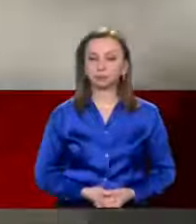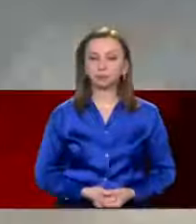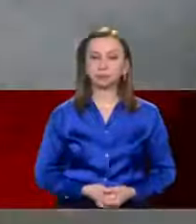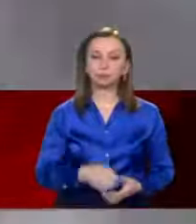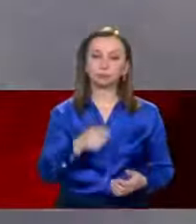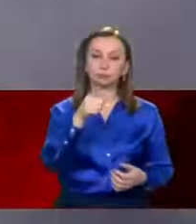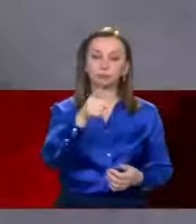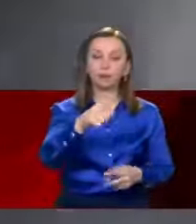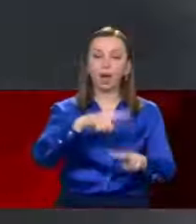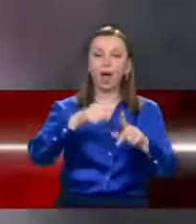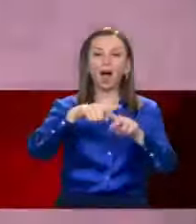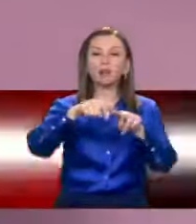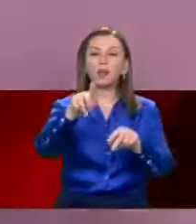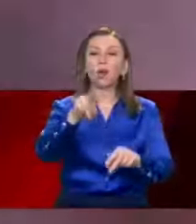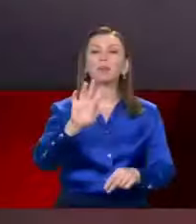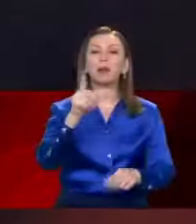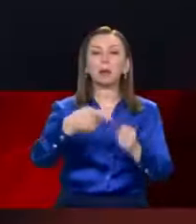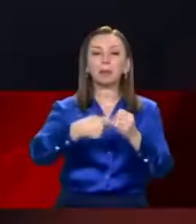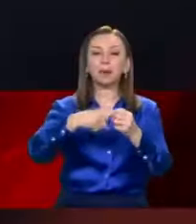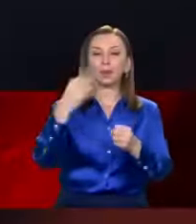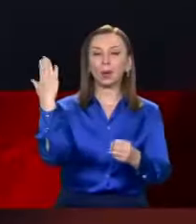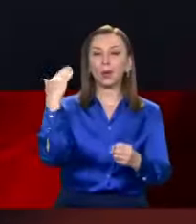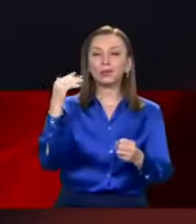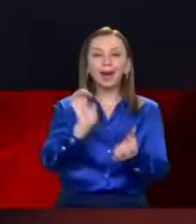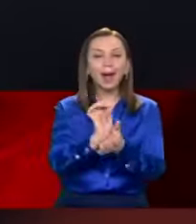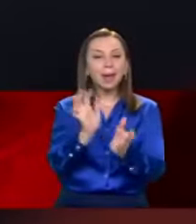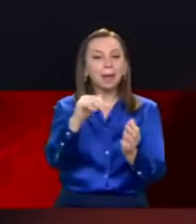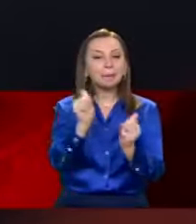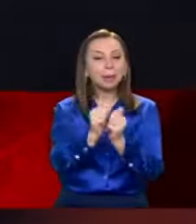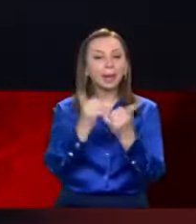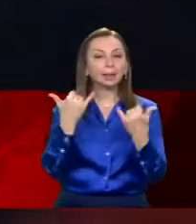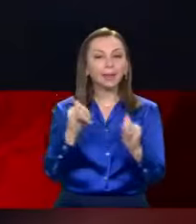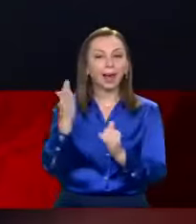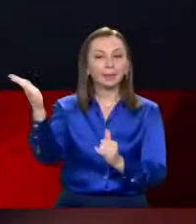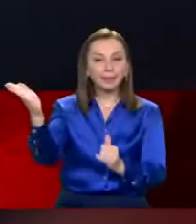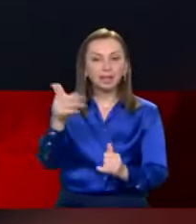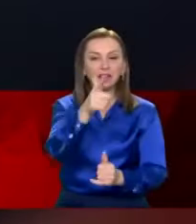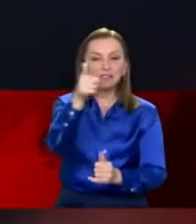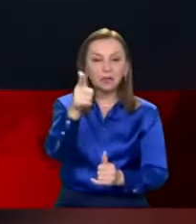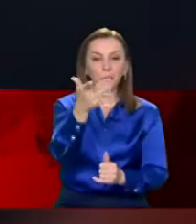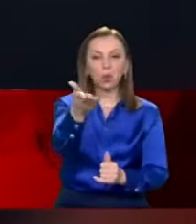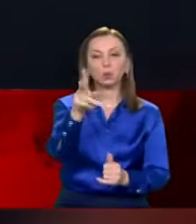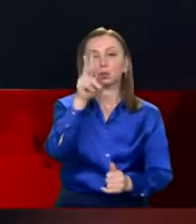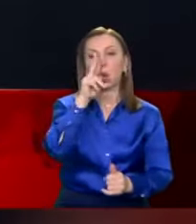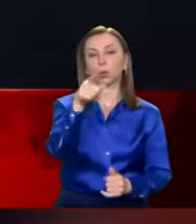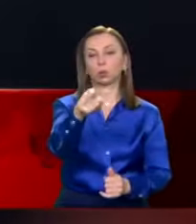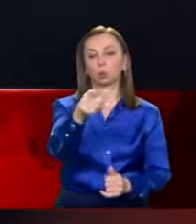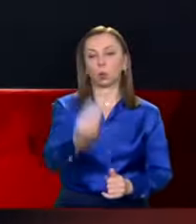Ata Emre Akman'ın ölmeden bir hafta önce ailesiyle gittiği tatildeki görüntüleri de ortaya çıktı. Yarısını sevdim.